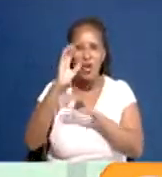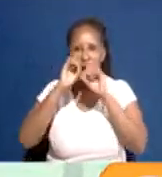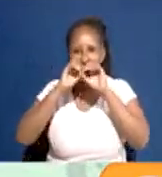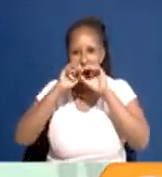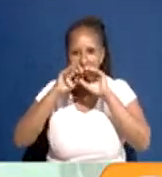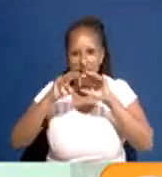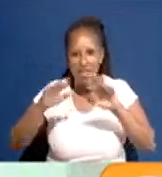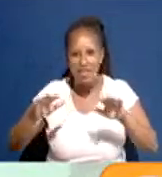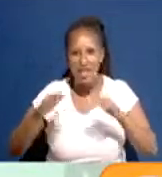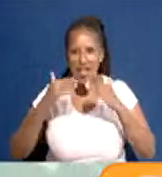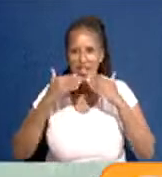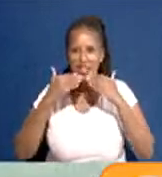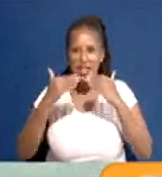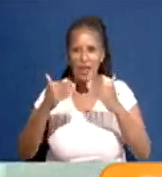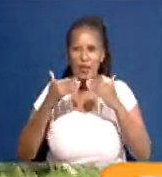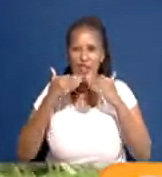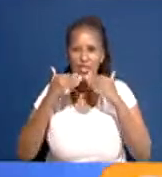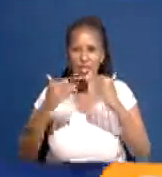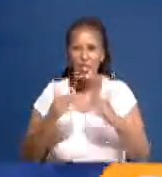Thank you very much.